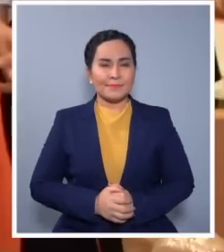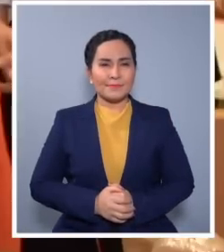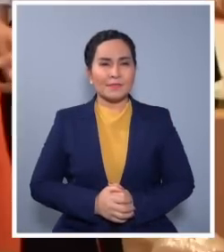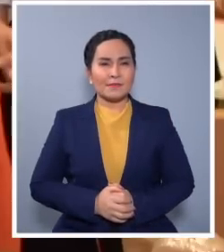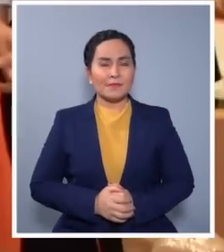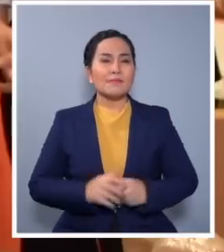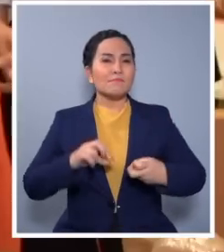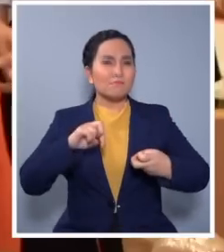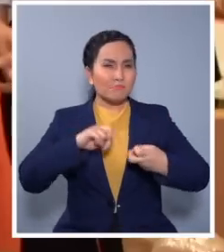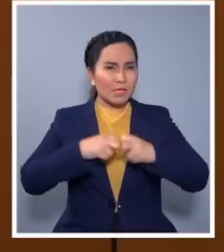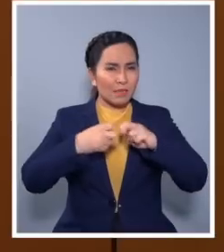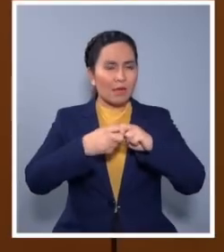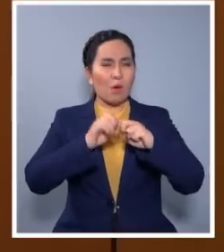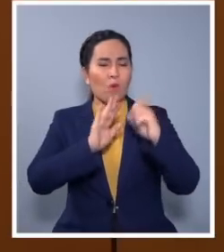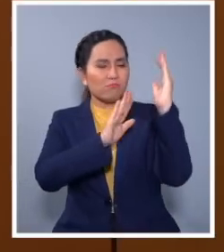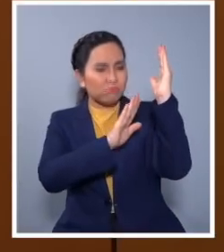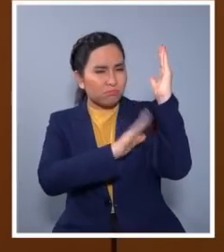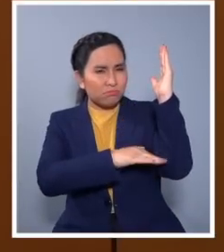าทางภาคใ